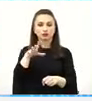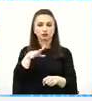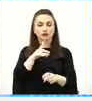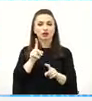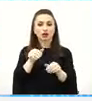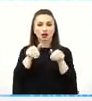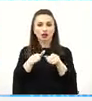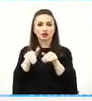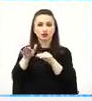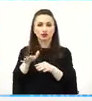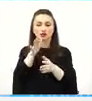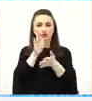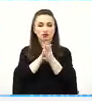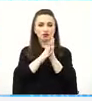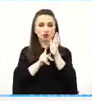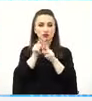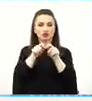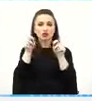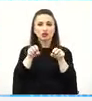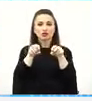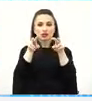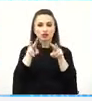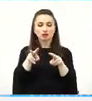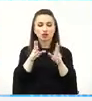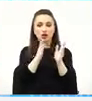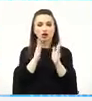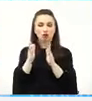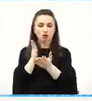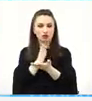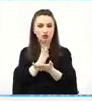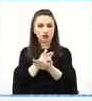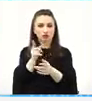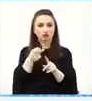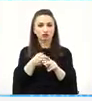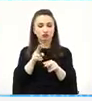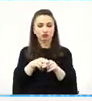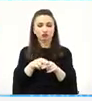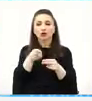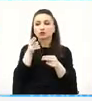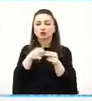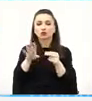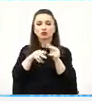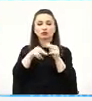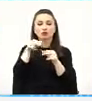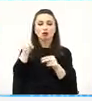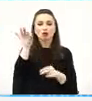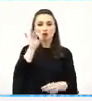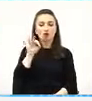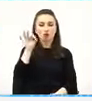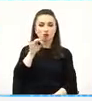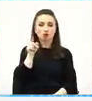პრეფერენციული გადაწყვეტილებების სისტემა შევქმნით, სპეციალური რეგულაციები არის დაუმთავრებელი